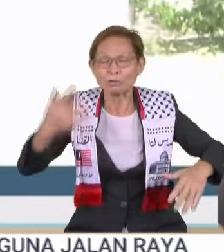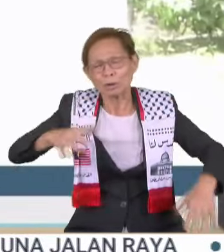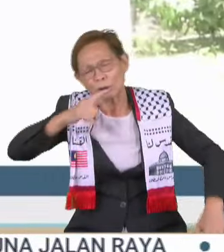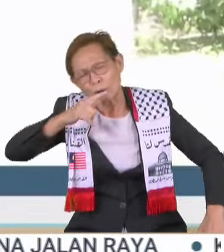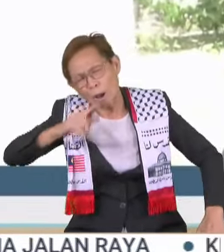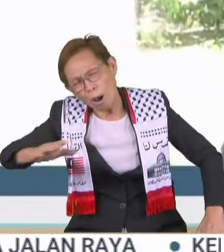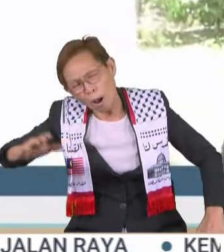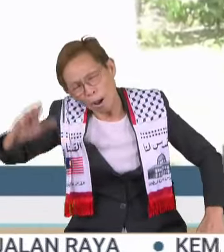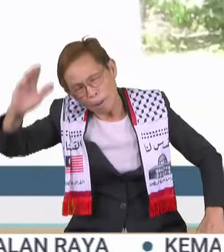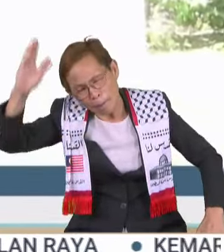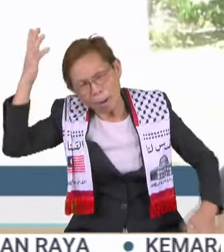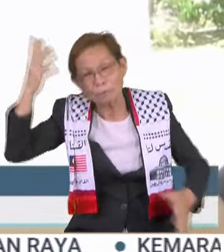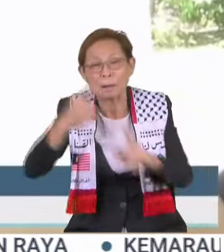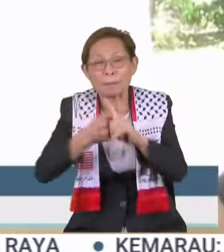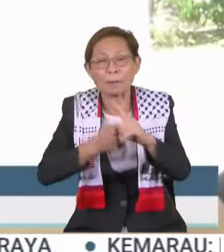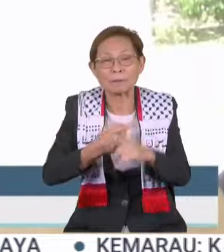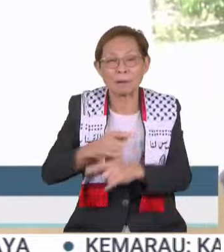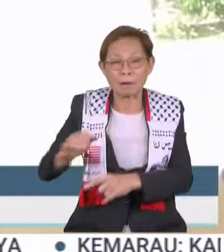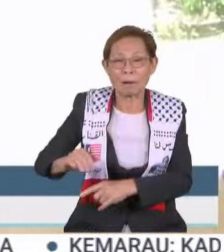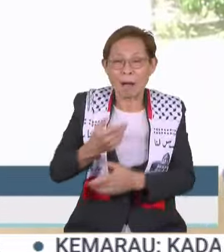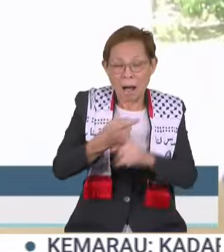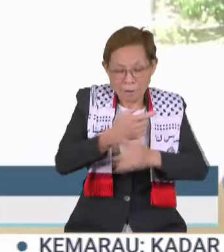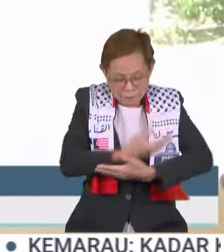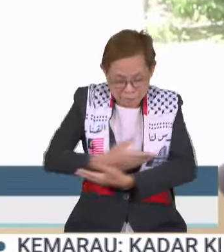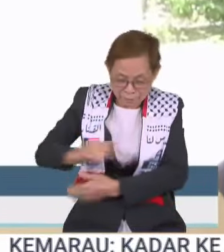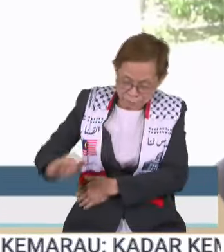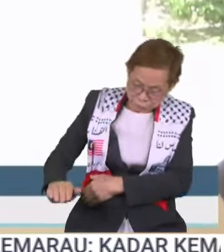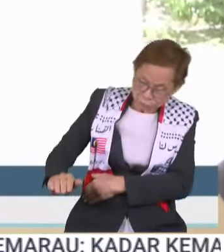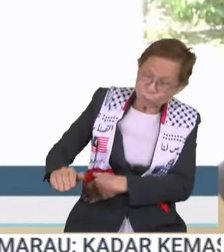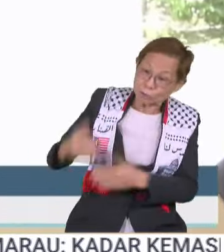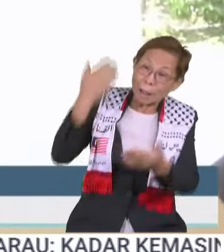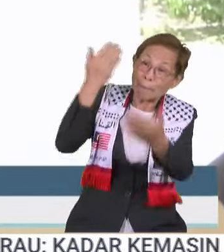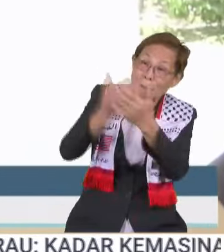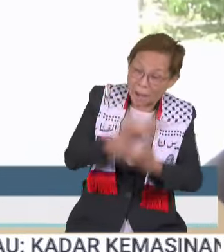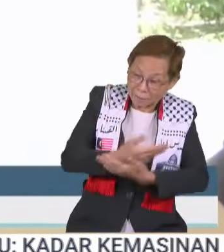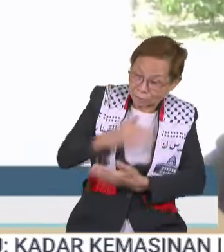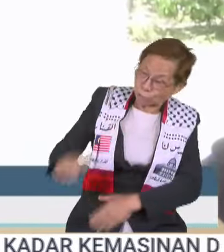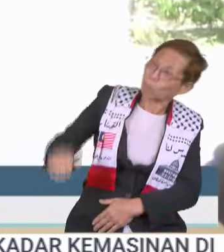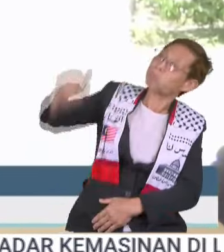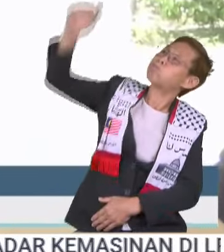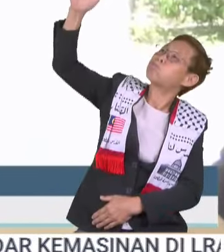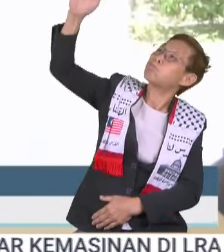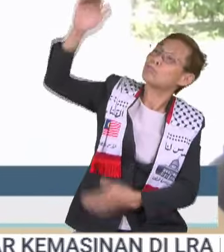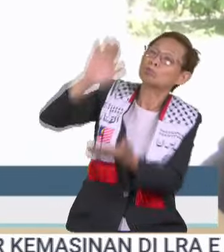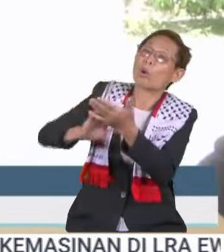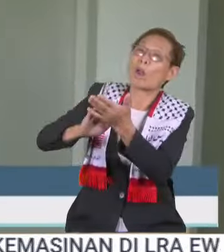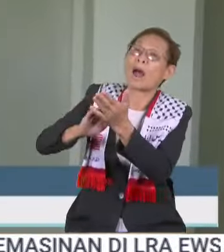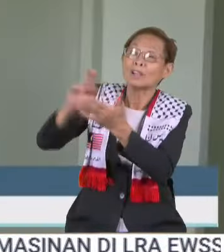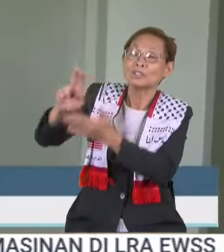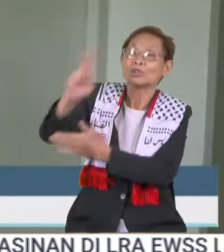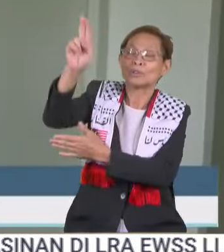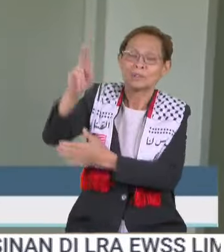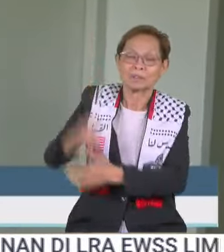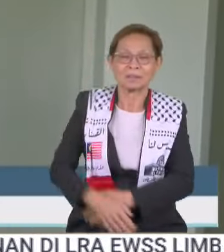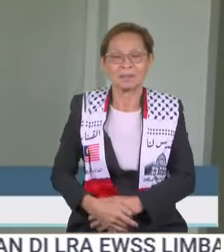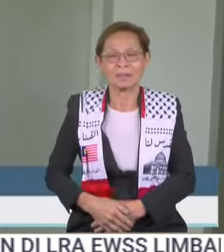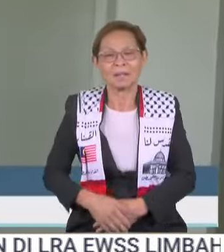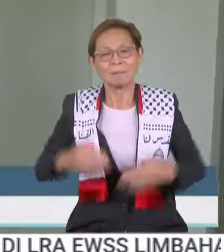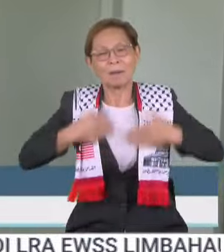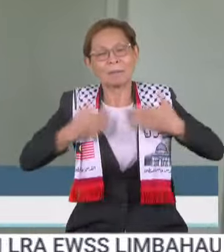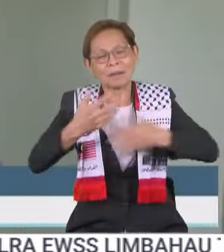dari anakku kecil-kecil sampai anakku sudah besar semua sudah sekolah tinggi. Alhamdulillah dapat, akhirnya dapat juga. Sangat gembira